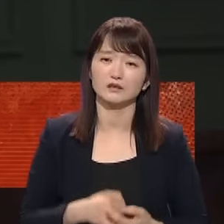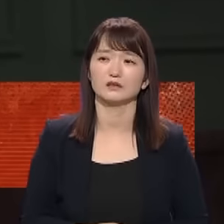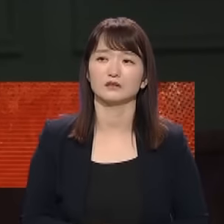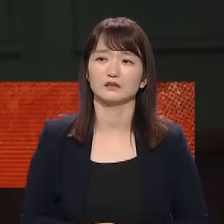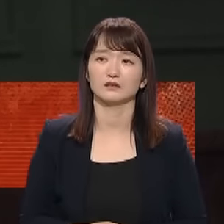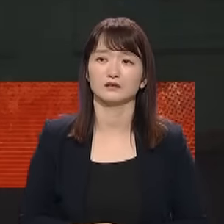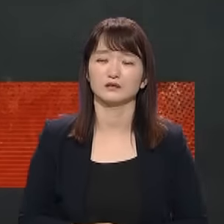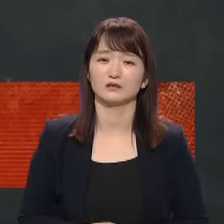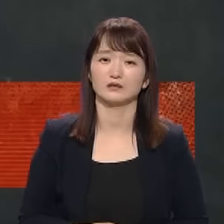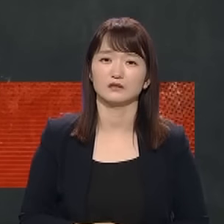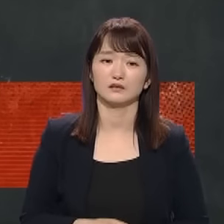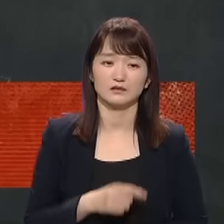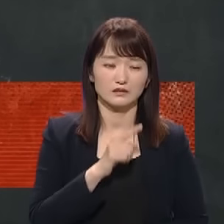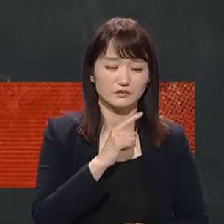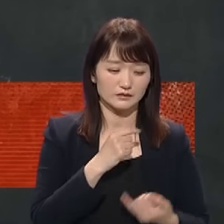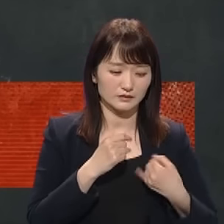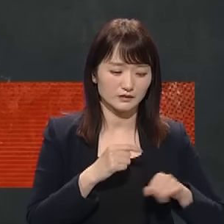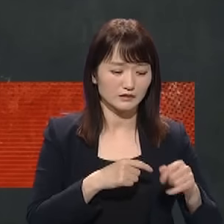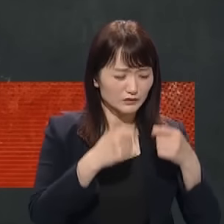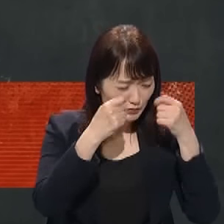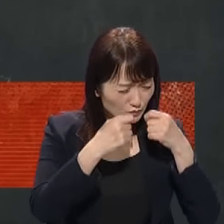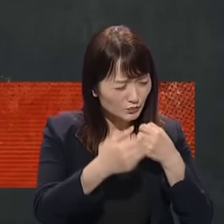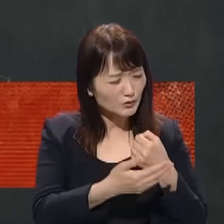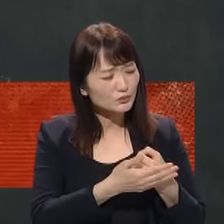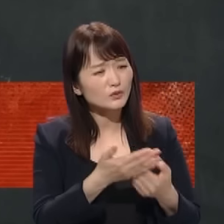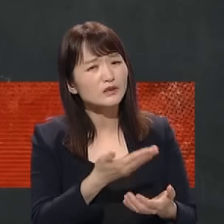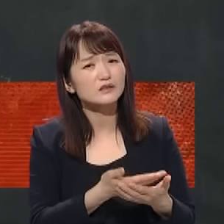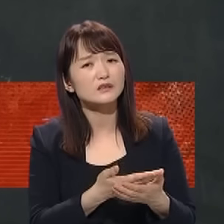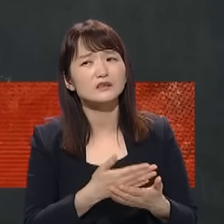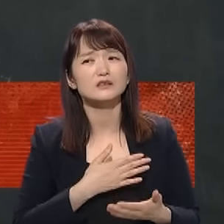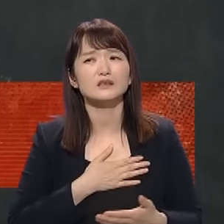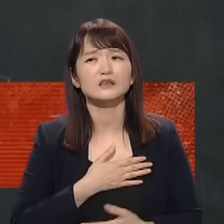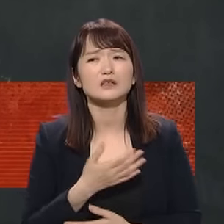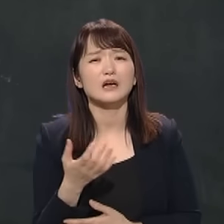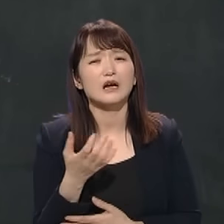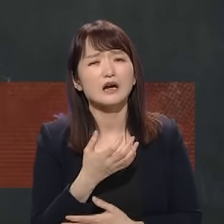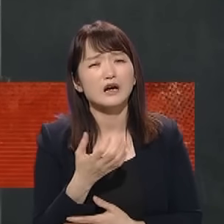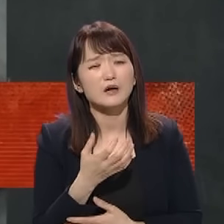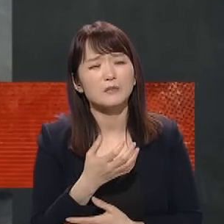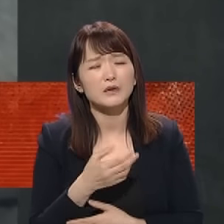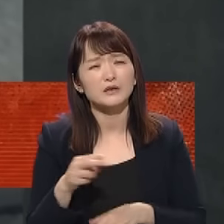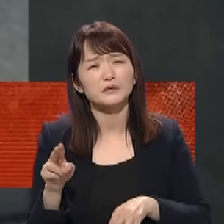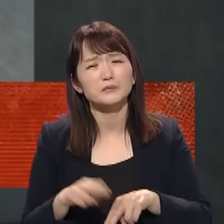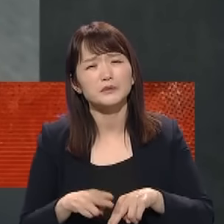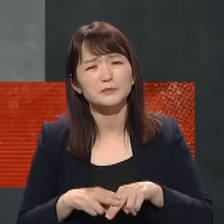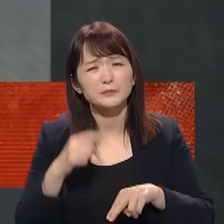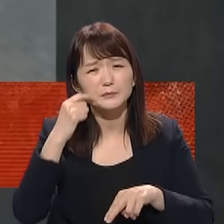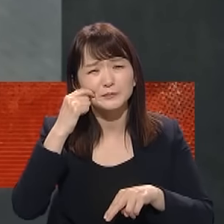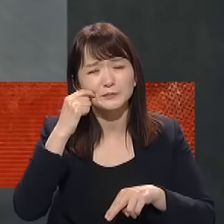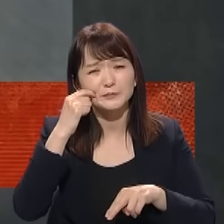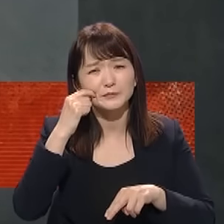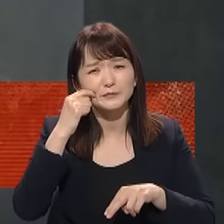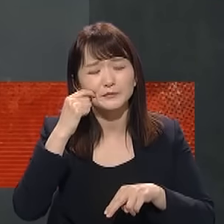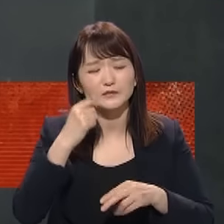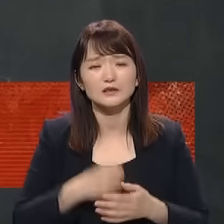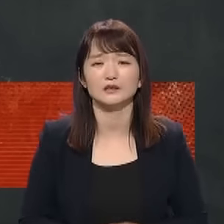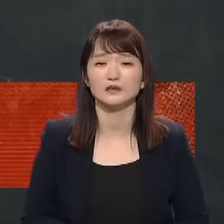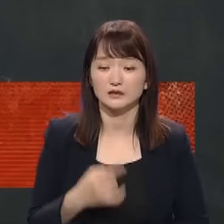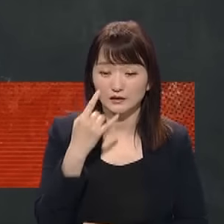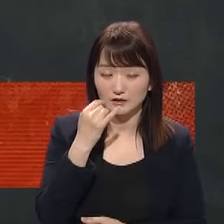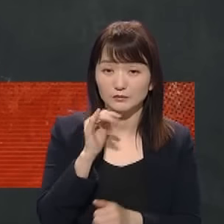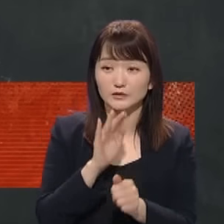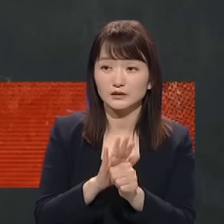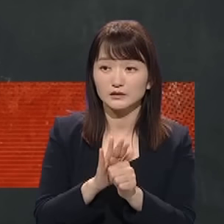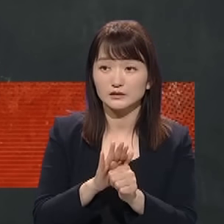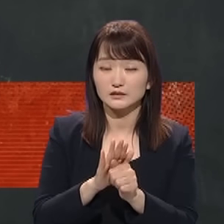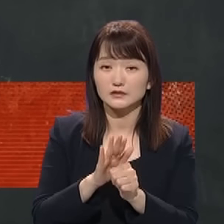제보자에게 울면서 도움을 요청했는데요. 더 이상은 매가 아파서 못 맞겠다고 이야기를 하신 겁니다. 억장이 무너진 제보자는 어머니를 도와서